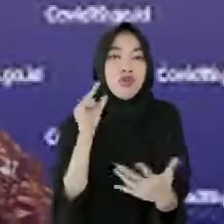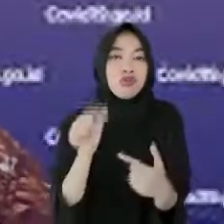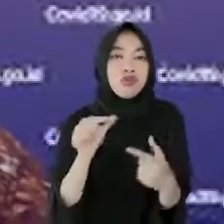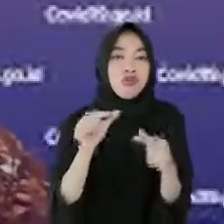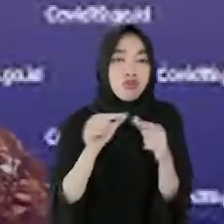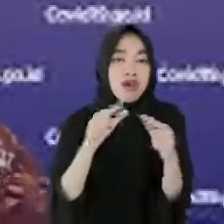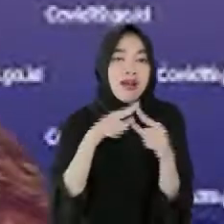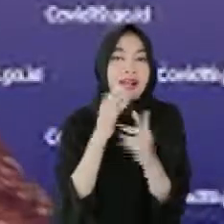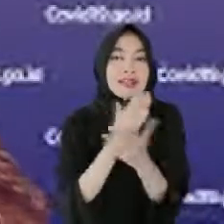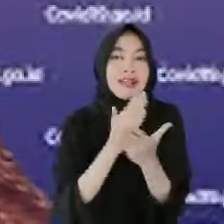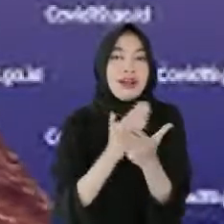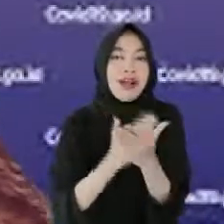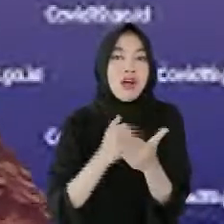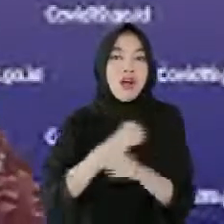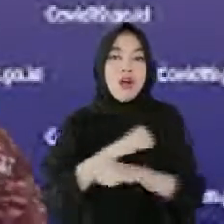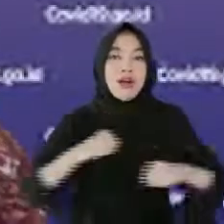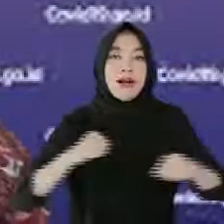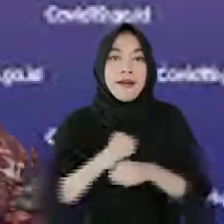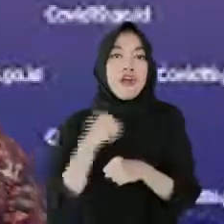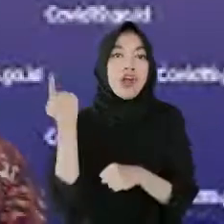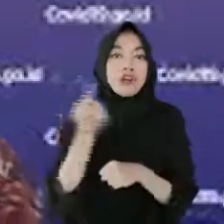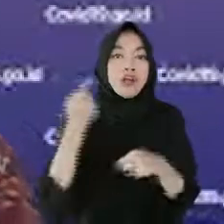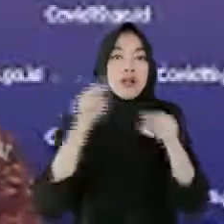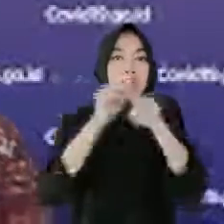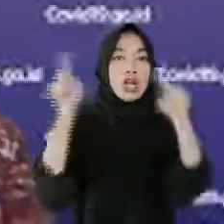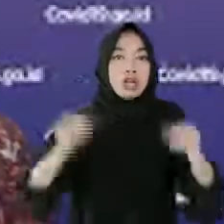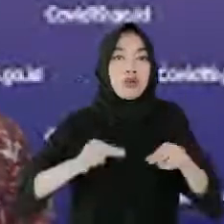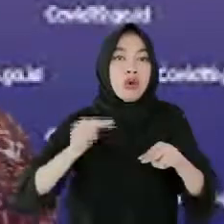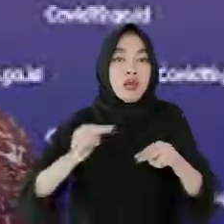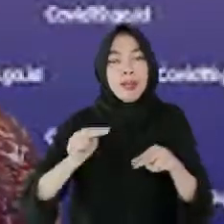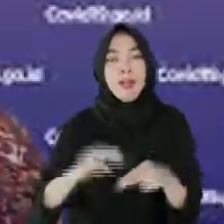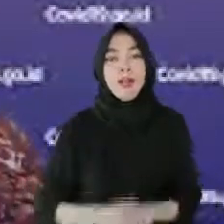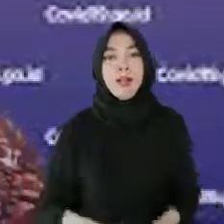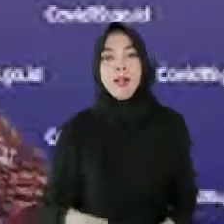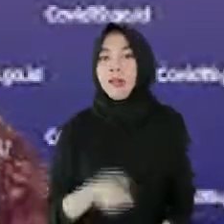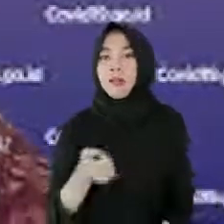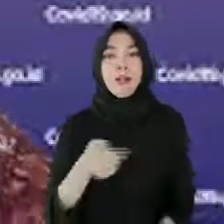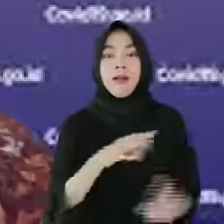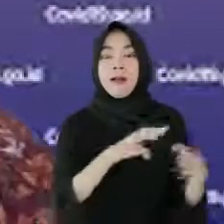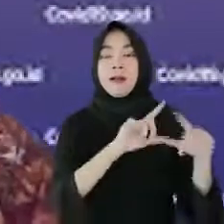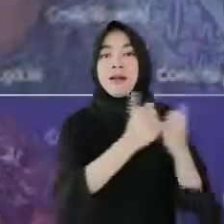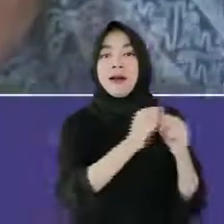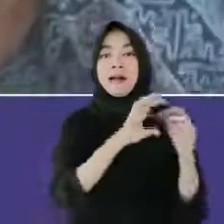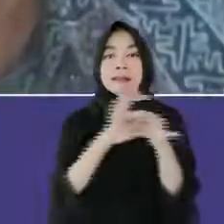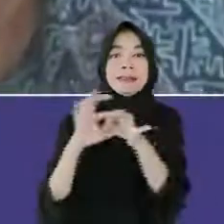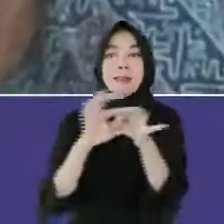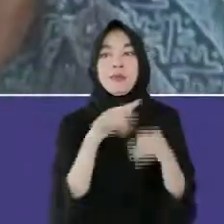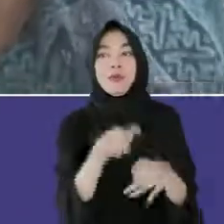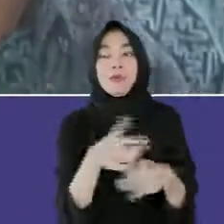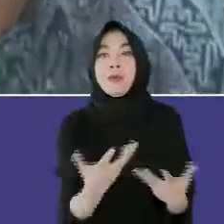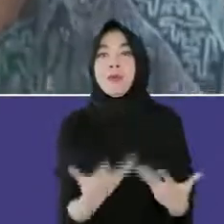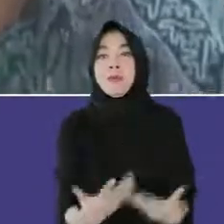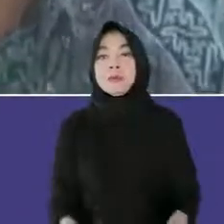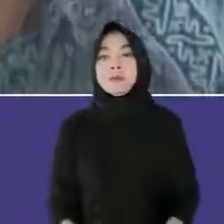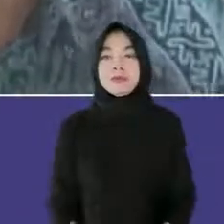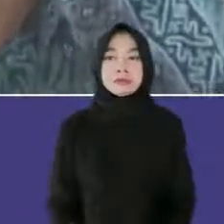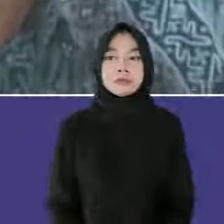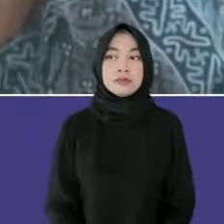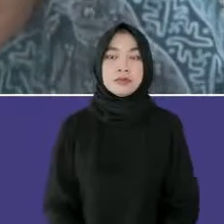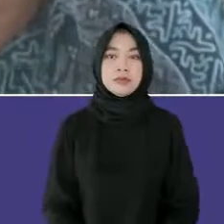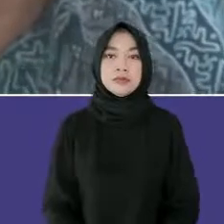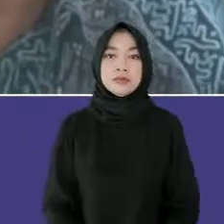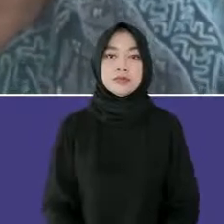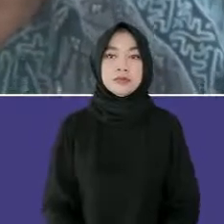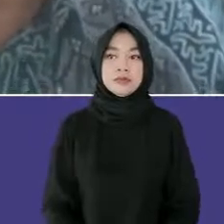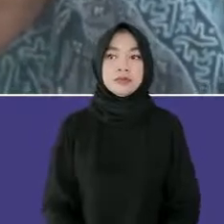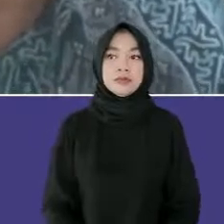Olahraga Nasional besar maupun internasional yang mendatang Pak Didik yang Terima kasih Mas